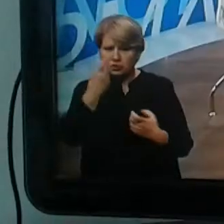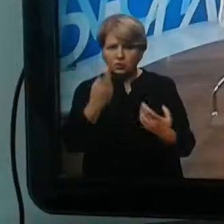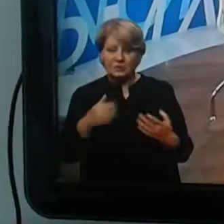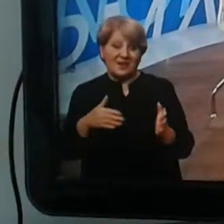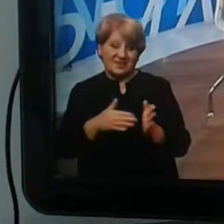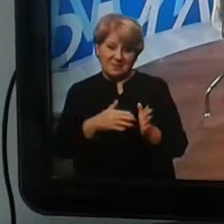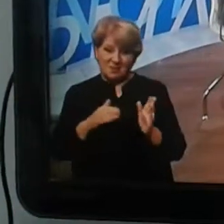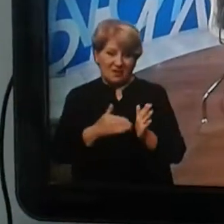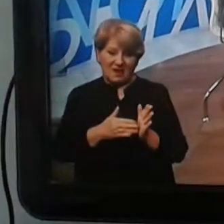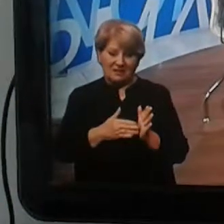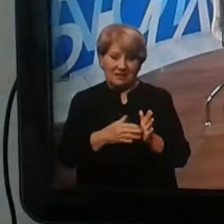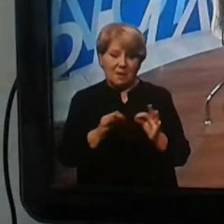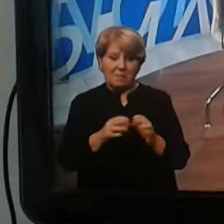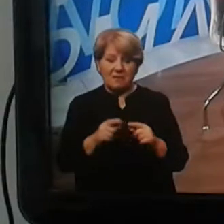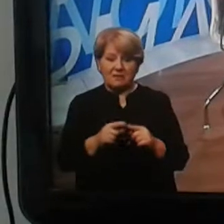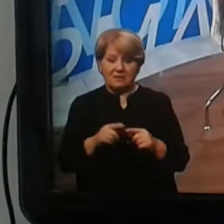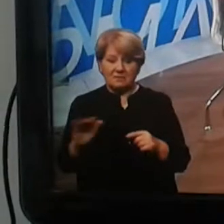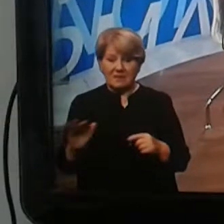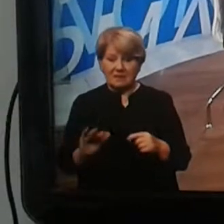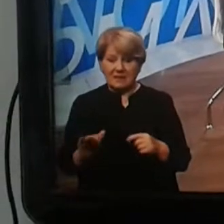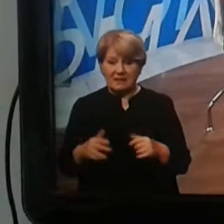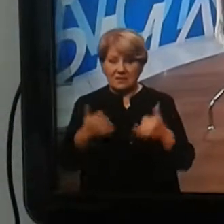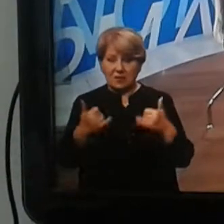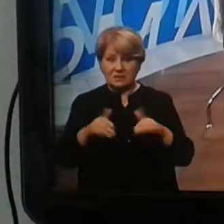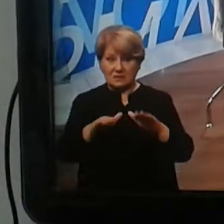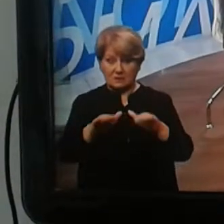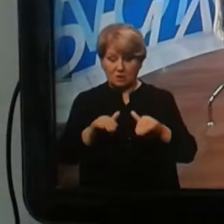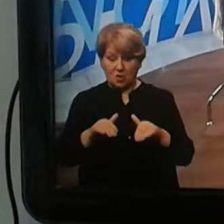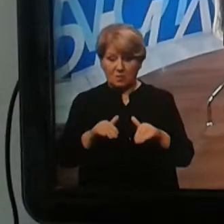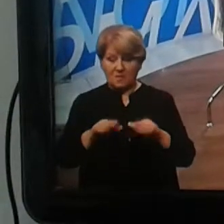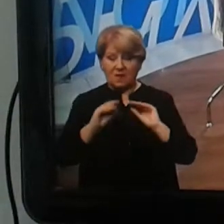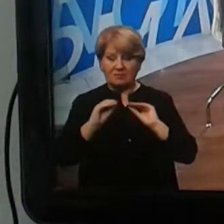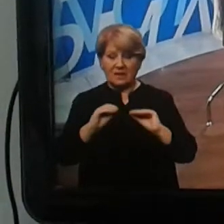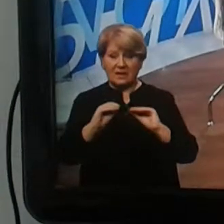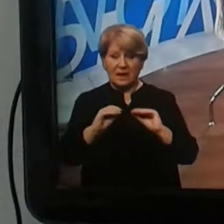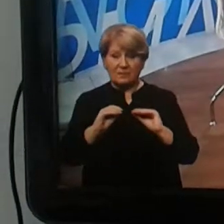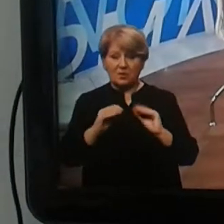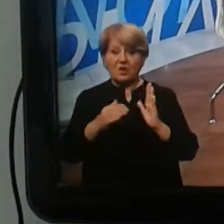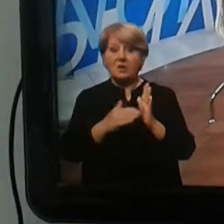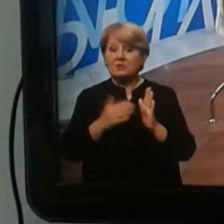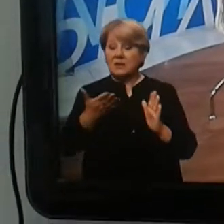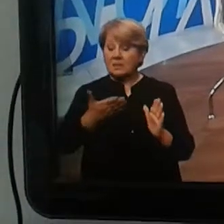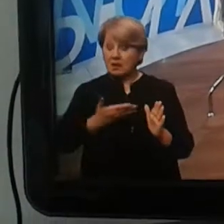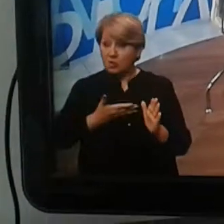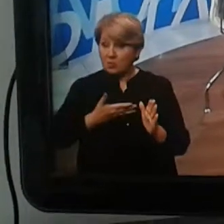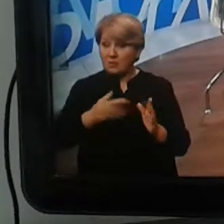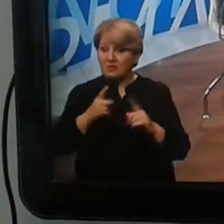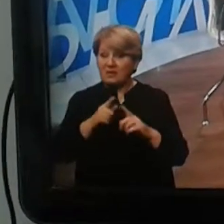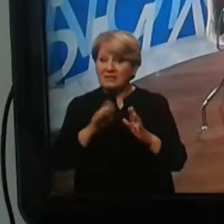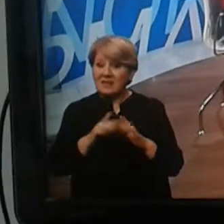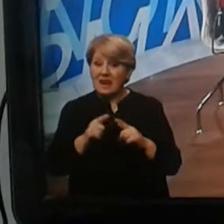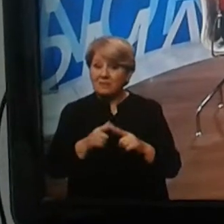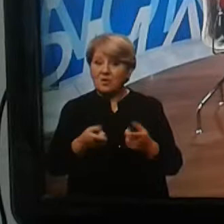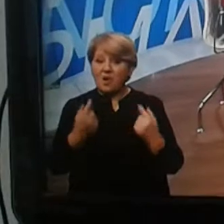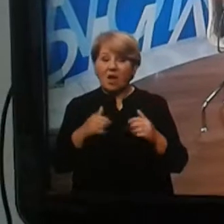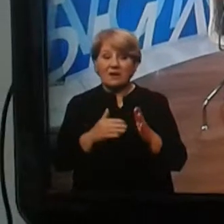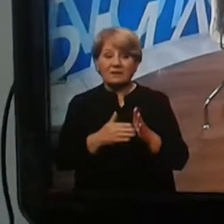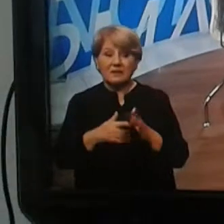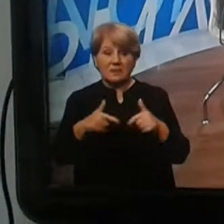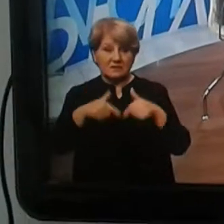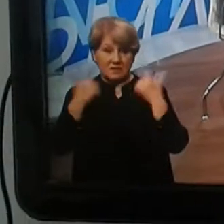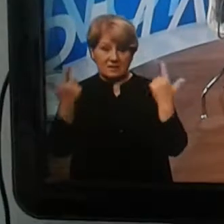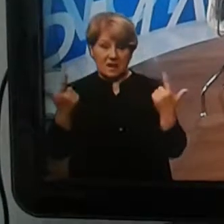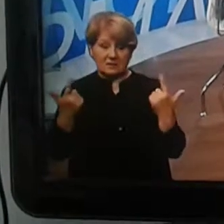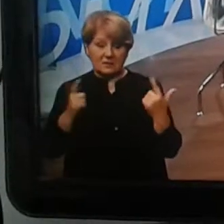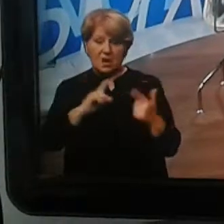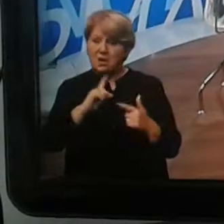mora biti. Znači, dijete koje sad prima terapiju, definitivno treba dobiti tu terapiju, ali treba se jasno, nije